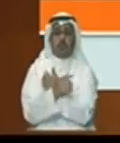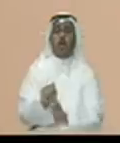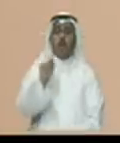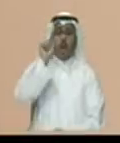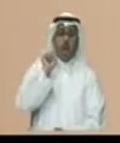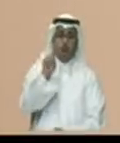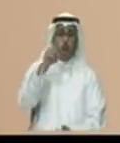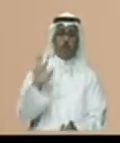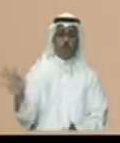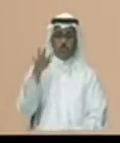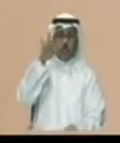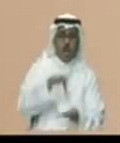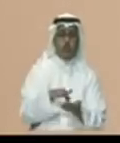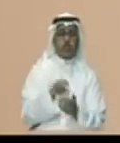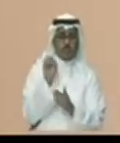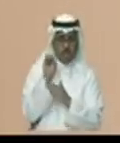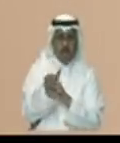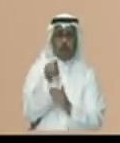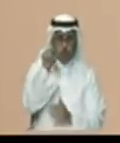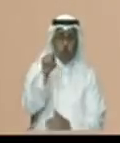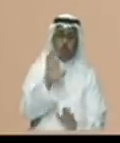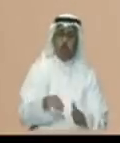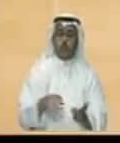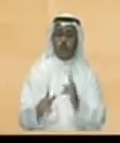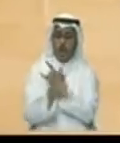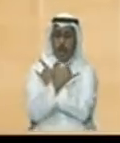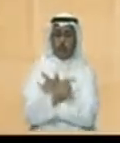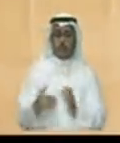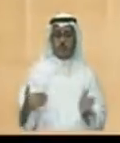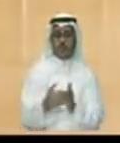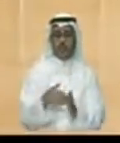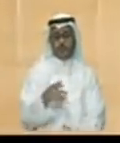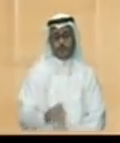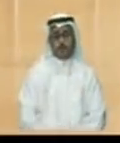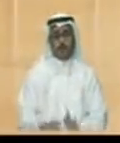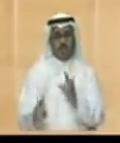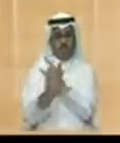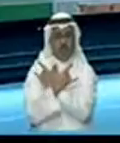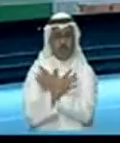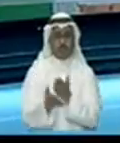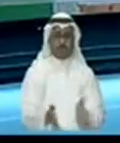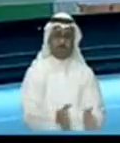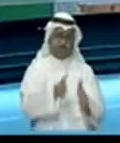لمناسبة المكان لعرض أعمال الفنان. ظافر البكري، الظهران.